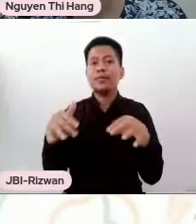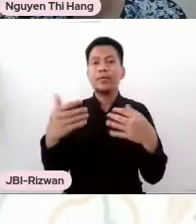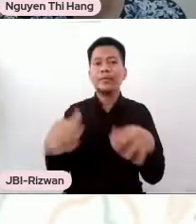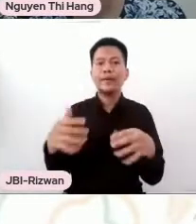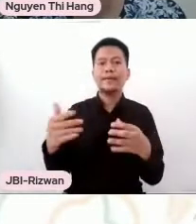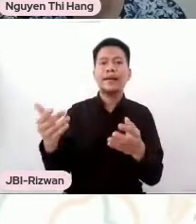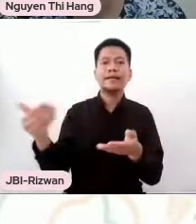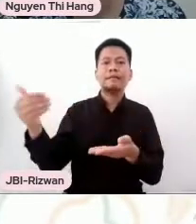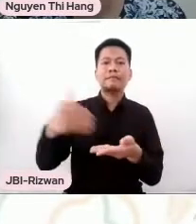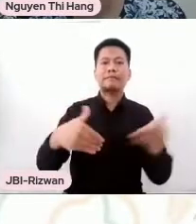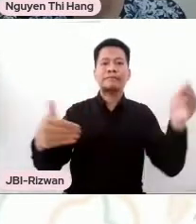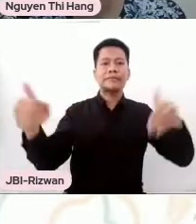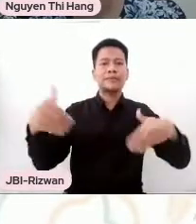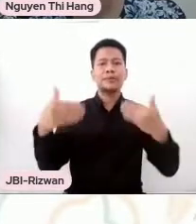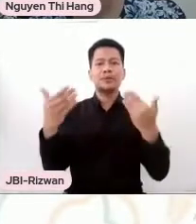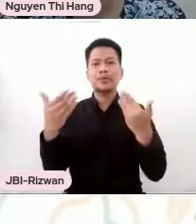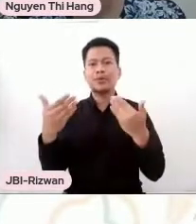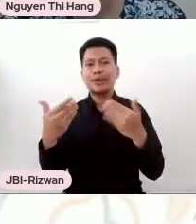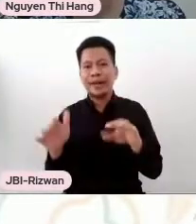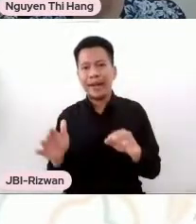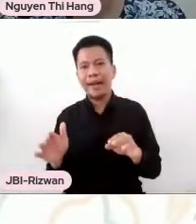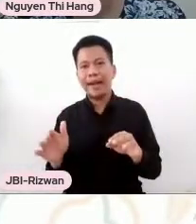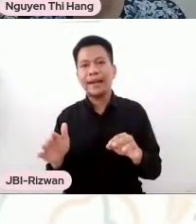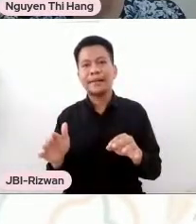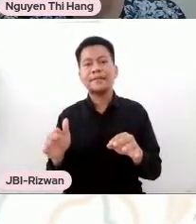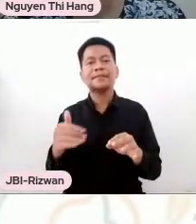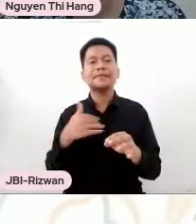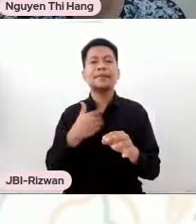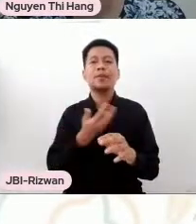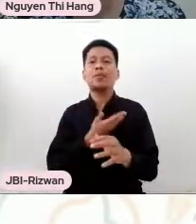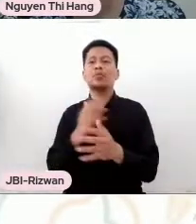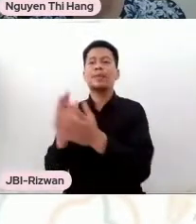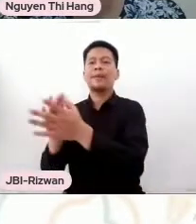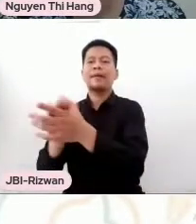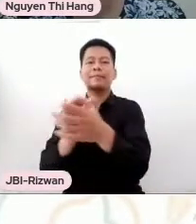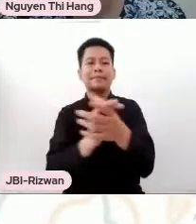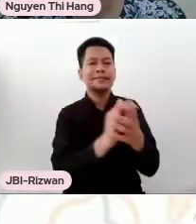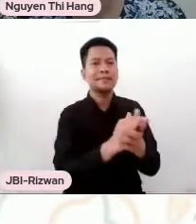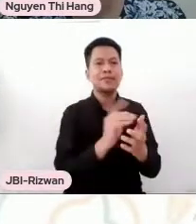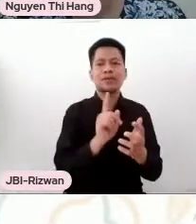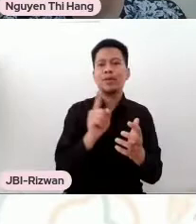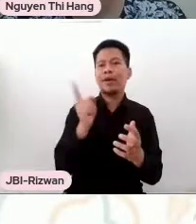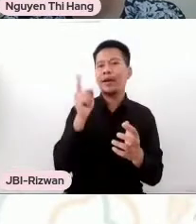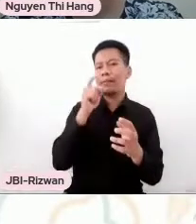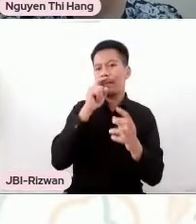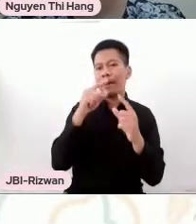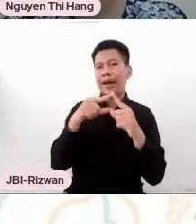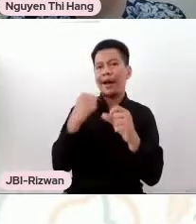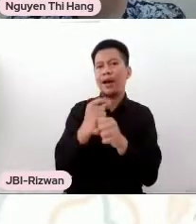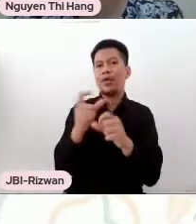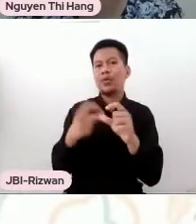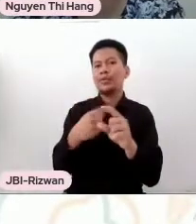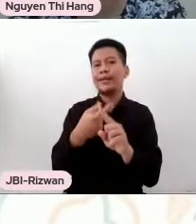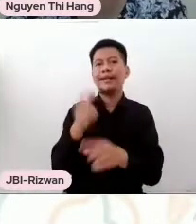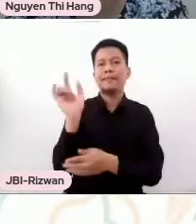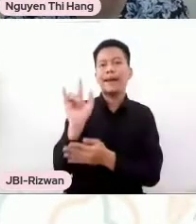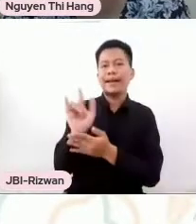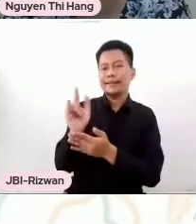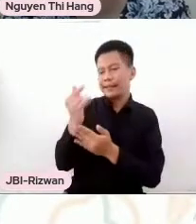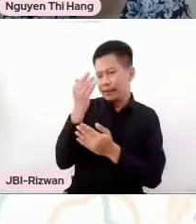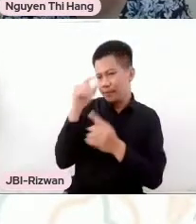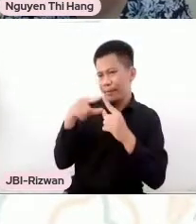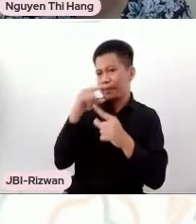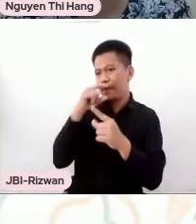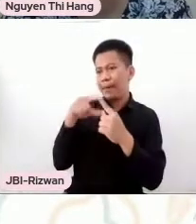hadir dengan kami. Ya, saya akan menyapa yang sudah hadir. Ada Bapak Agus Royadi dari Bekasi, terima kasih Pak Agus. Kemudian ada